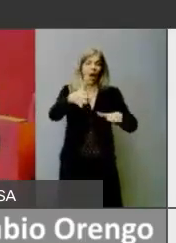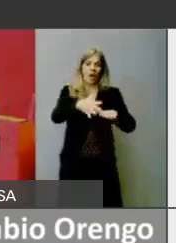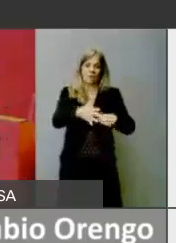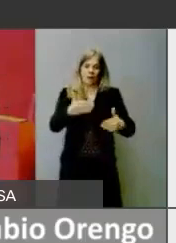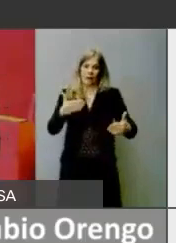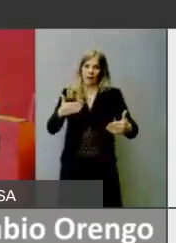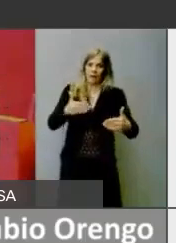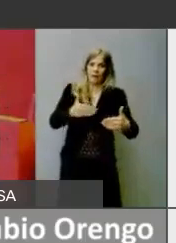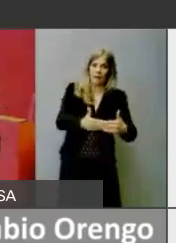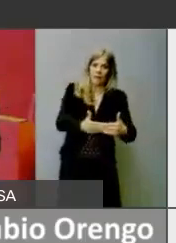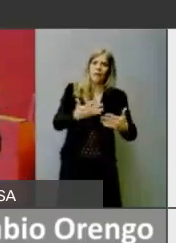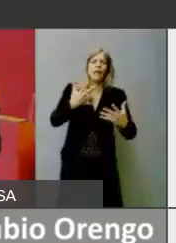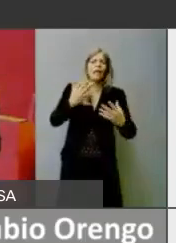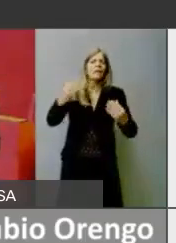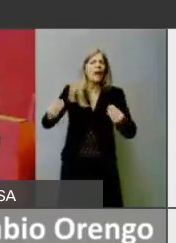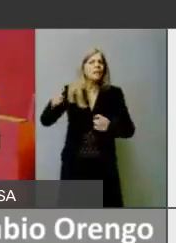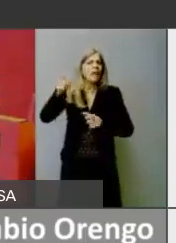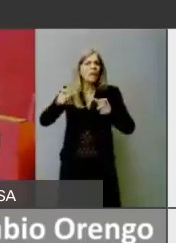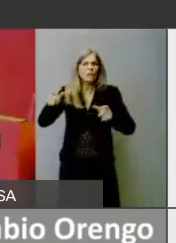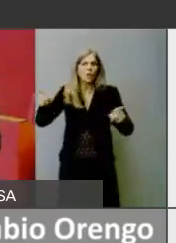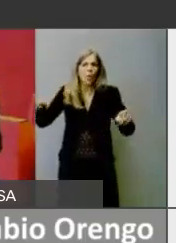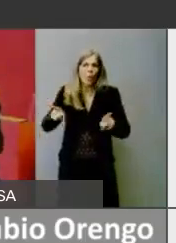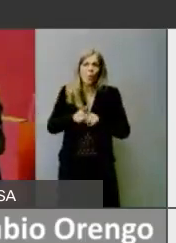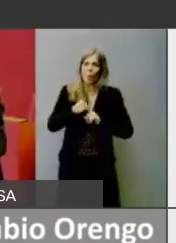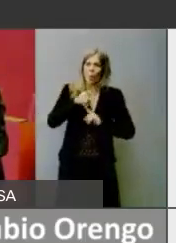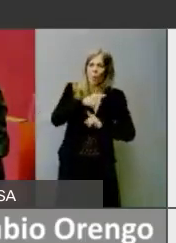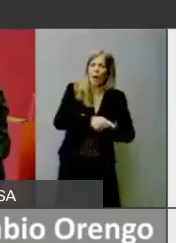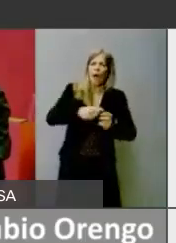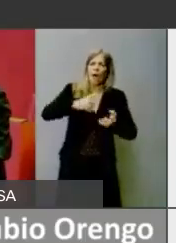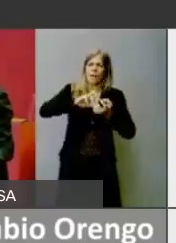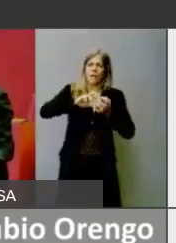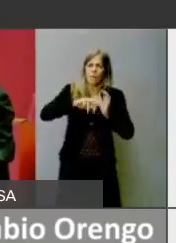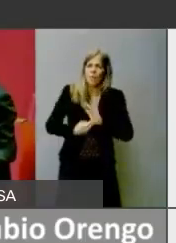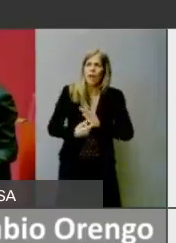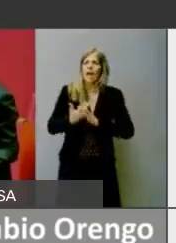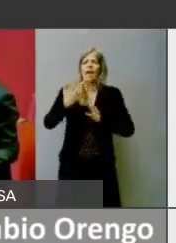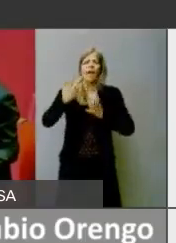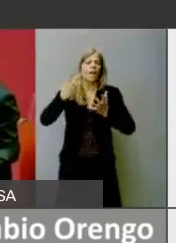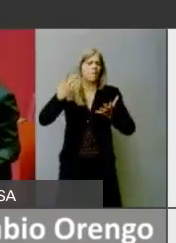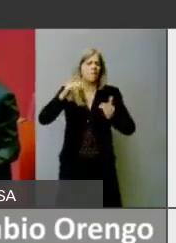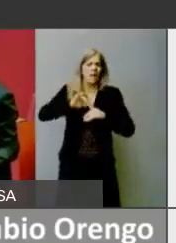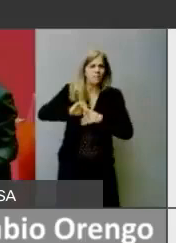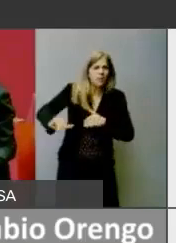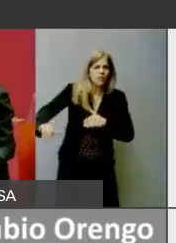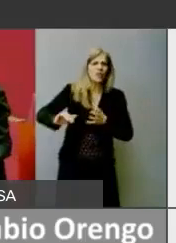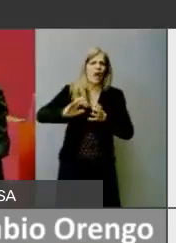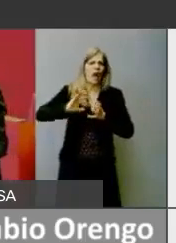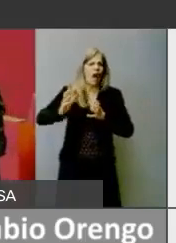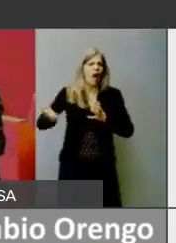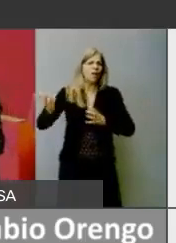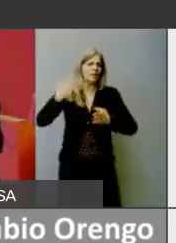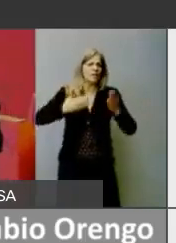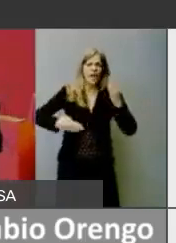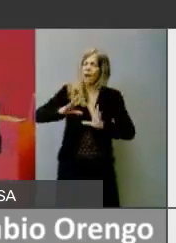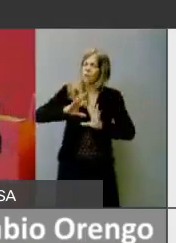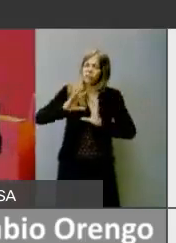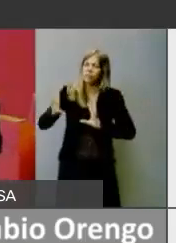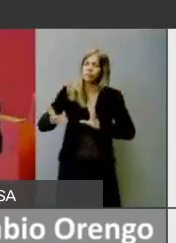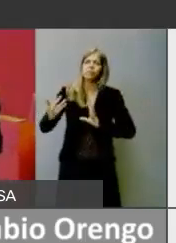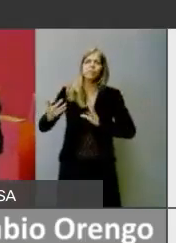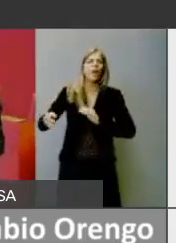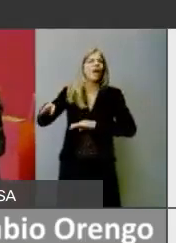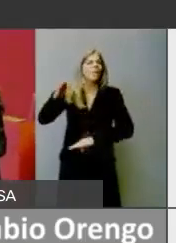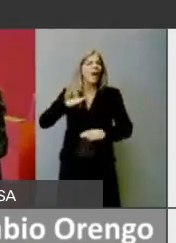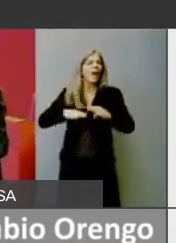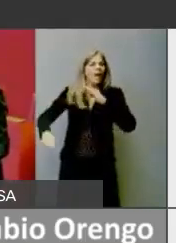bisognose, emarginate, colpite anch'esse da situazioni di disabilità, che l'hanno presa